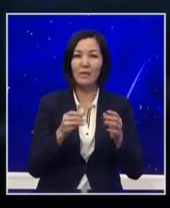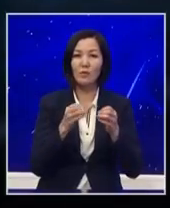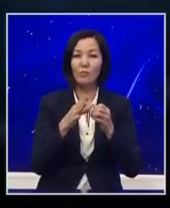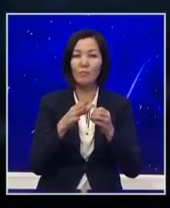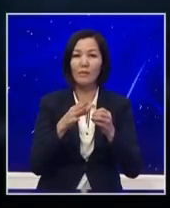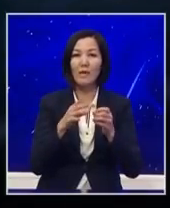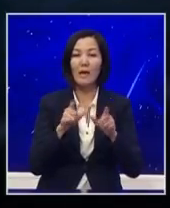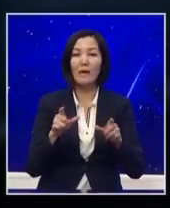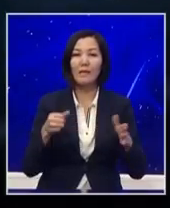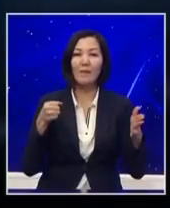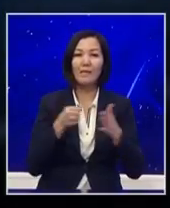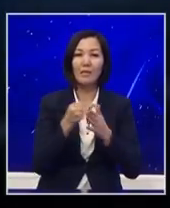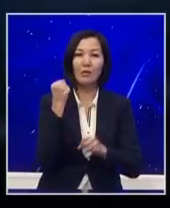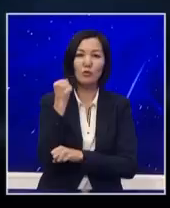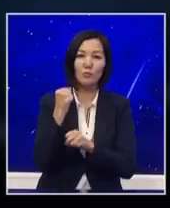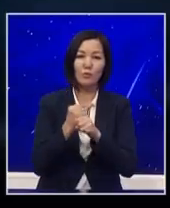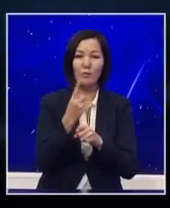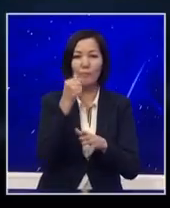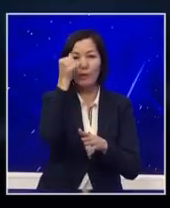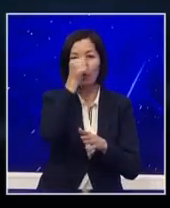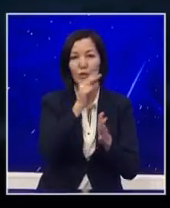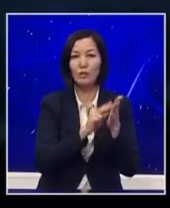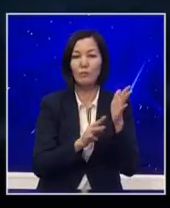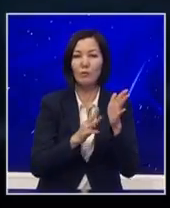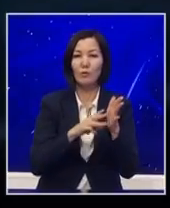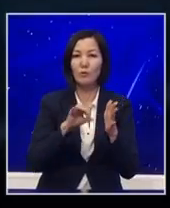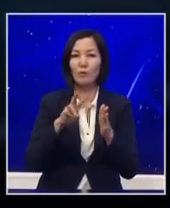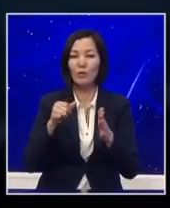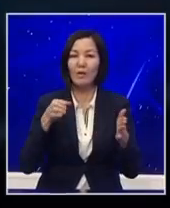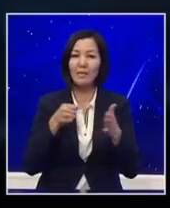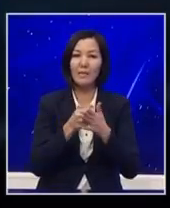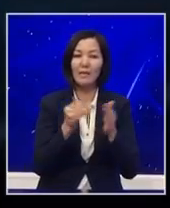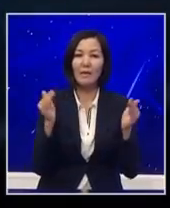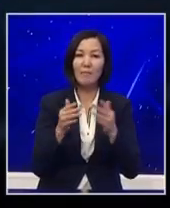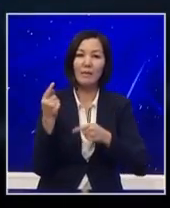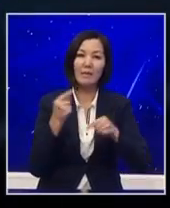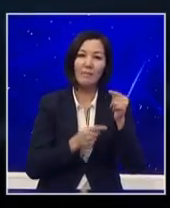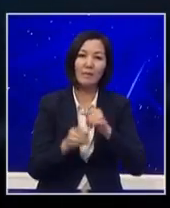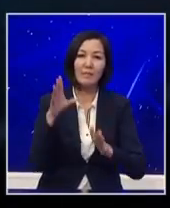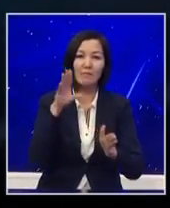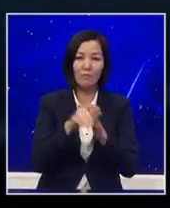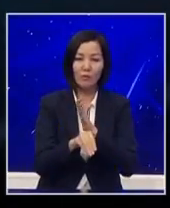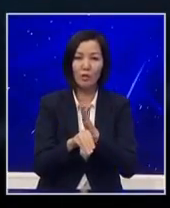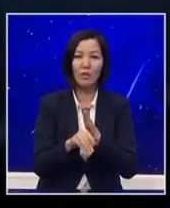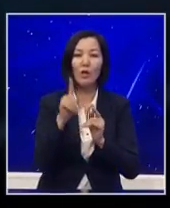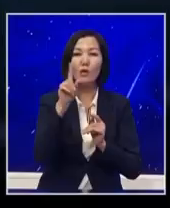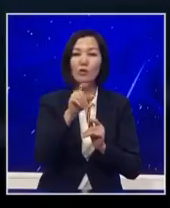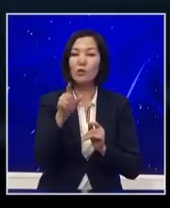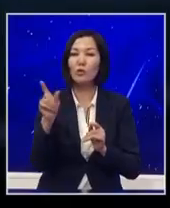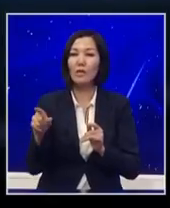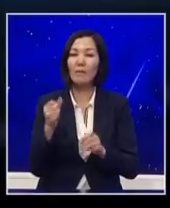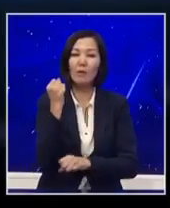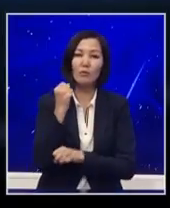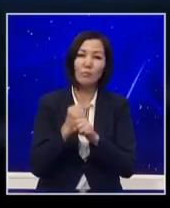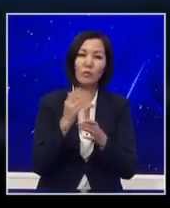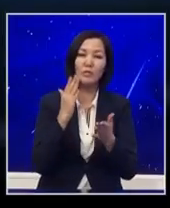адамға дейін жұмысшысы бар және жылдық табысы 79 миллион теңгеге дейінгі микробизнес өкілдері жатады. Сондай-ақ 100 адамға дейін жұмысшысы